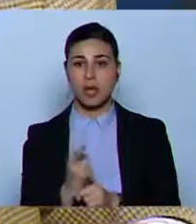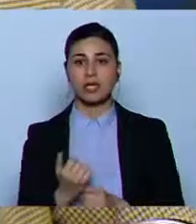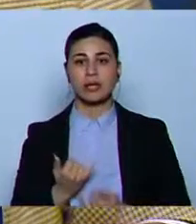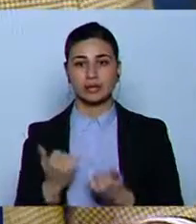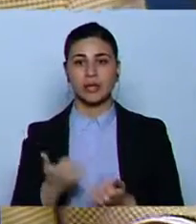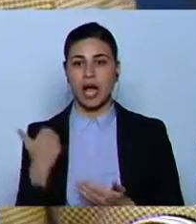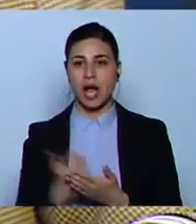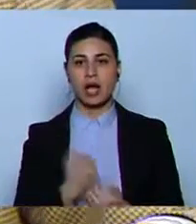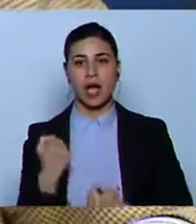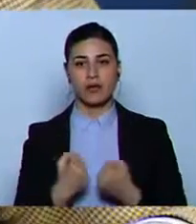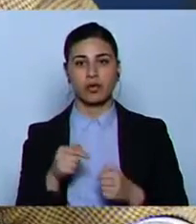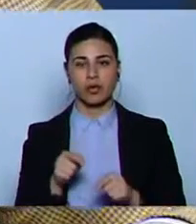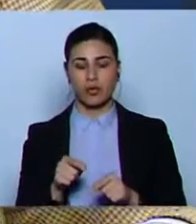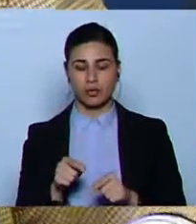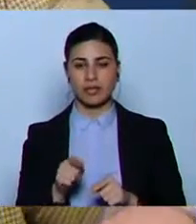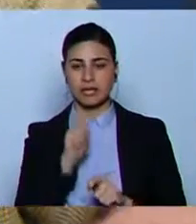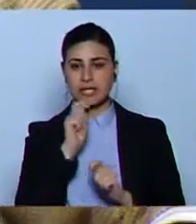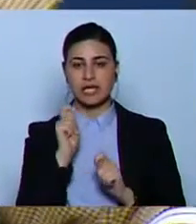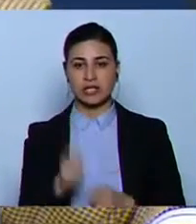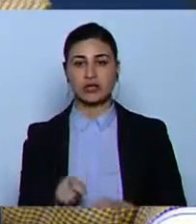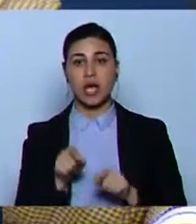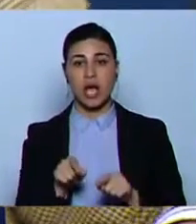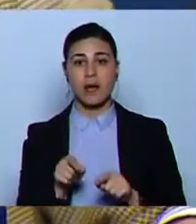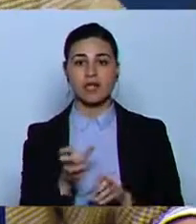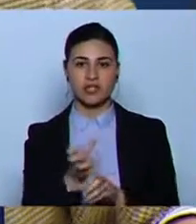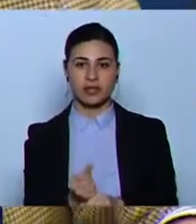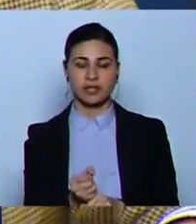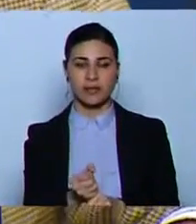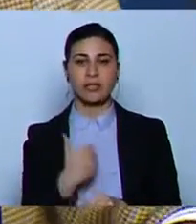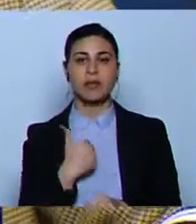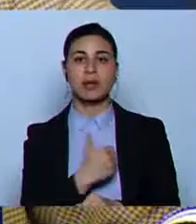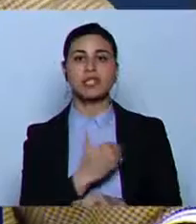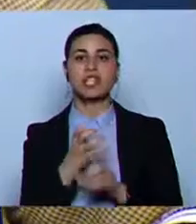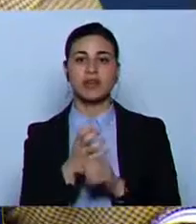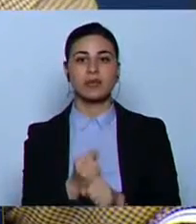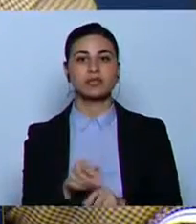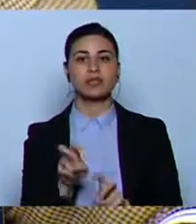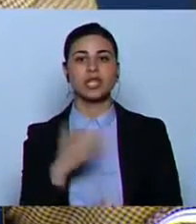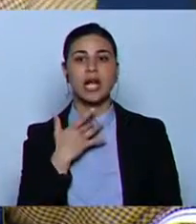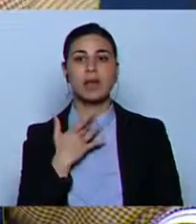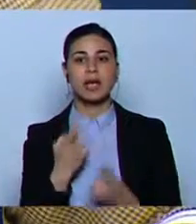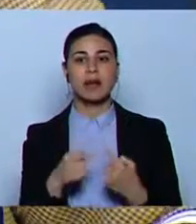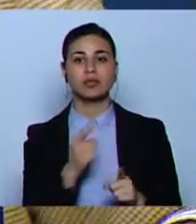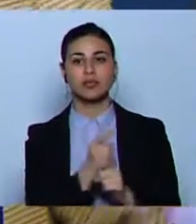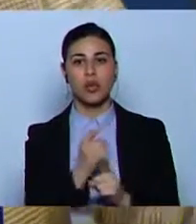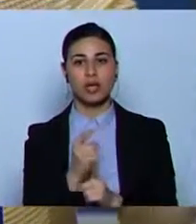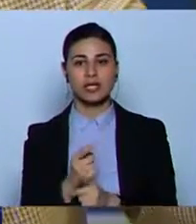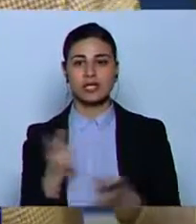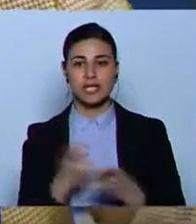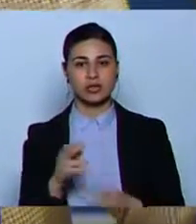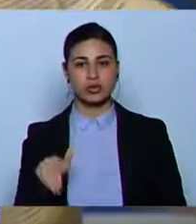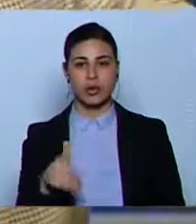ახონდა ავტომობილი და ასე თქვა დაასაჩუქრა. აი ამას შევამცირებდი. შევამცირებდი მაგალითად გამგებლის მოადგილებს. არ არის საჭირო,